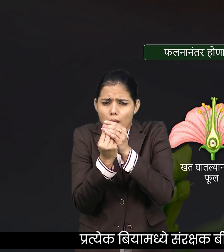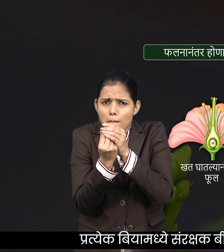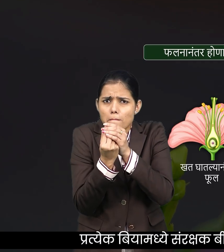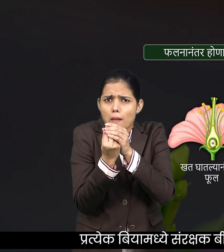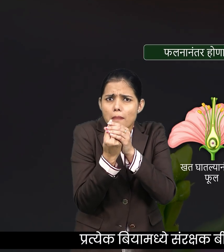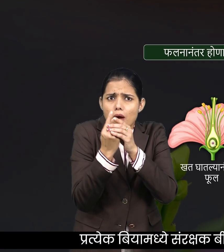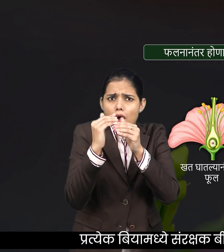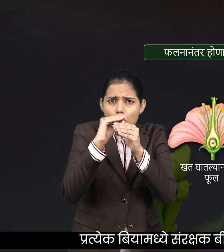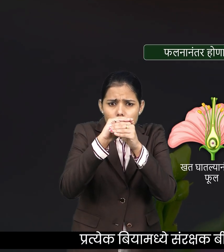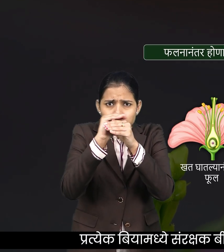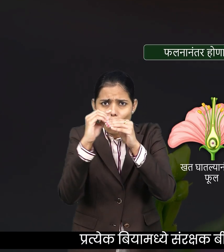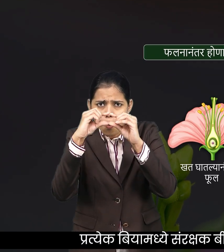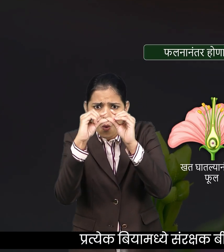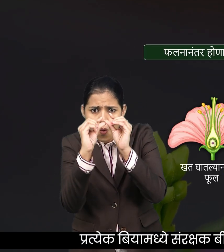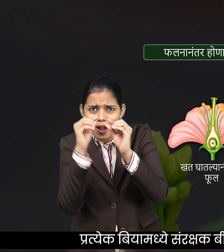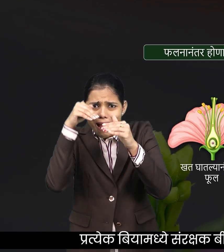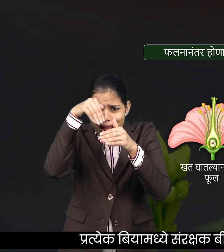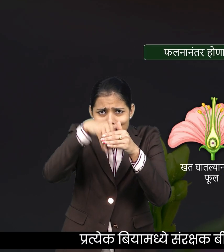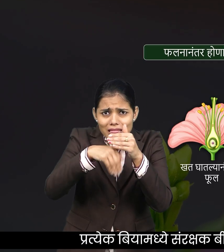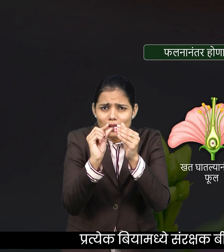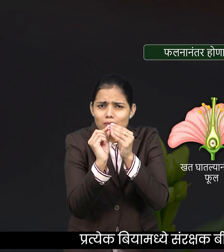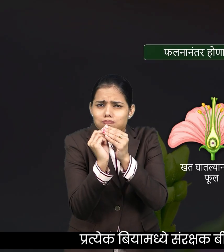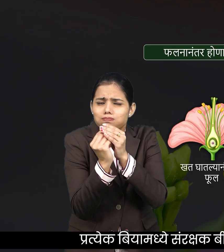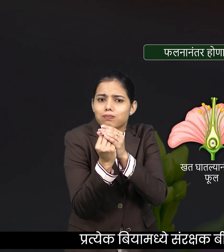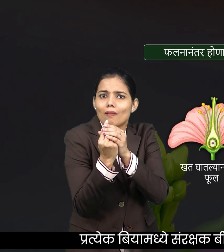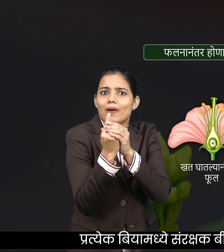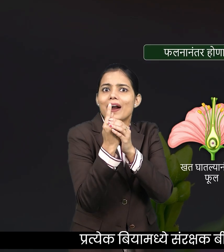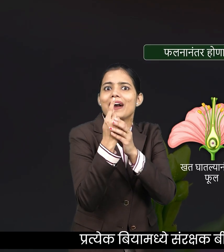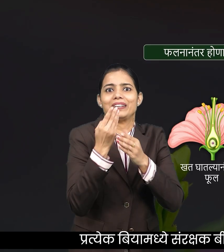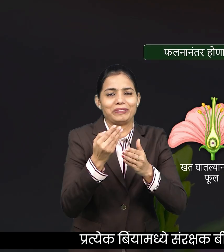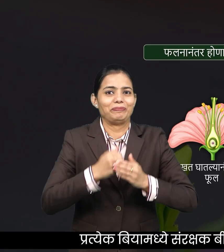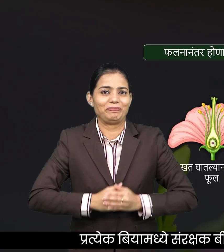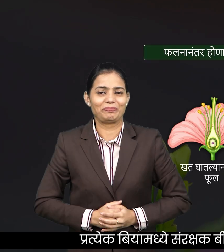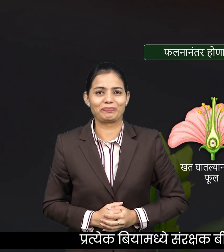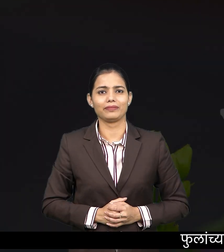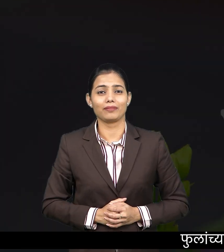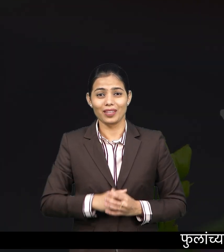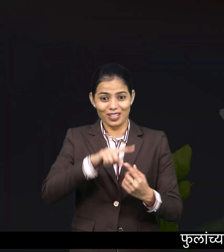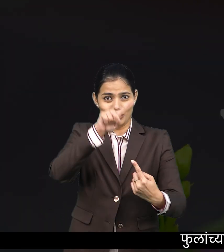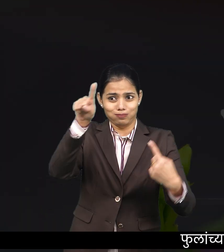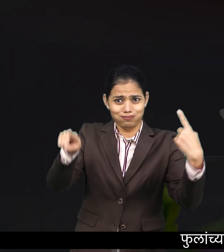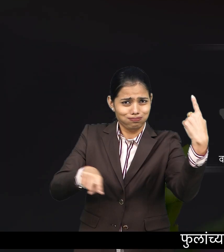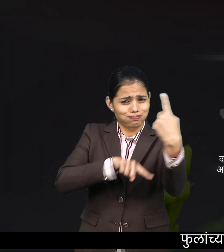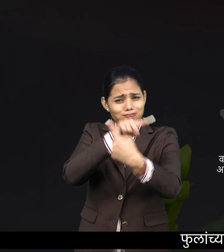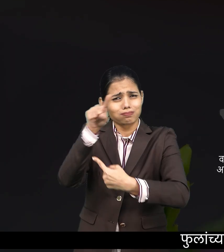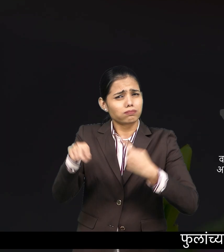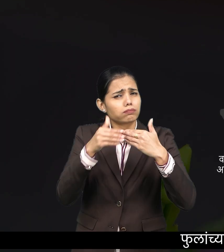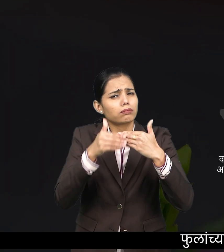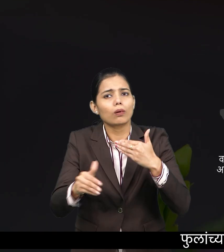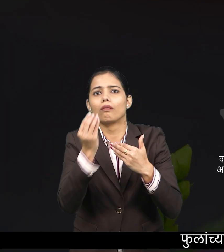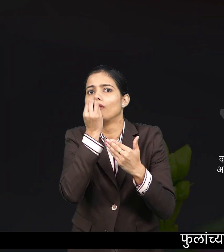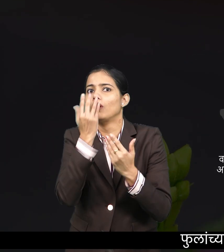बियांमध्ये संरक्षक बीज आवरणात बंद असलेला गर्भ असतो. फुलांच्या